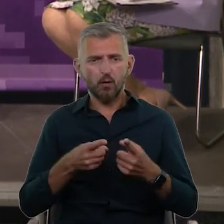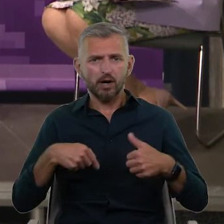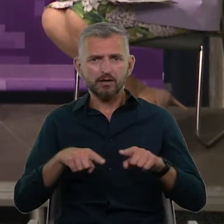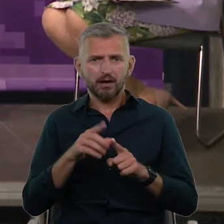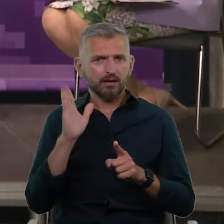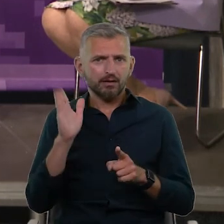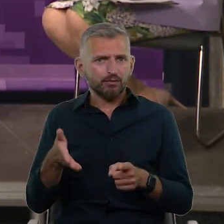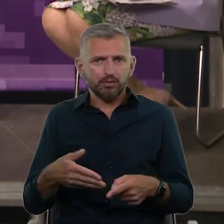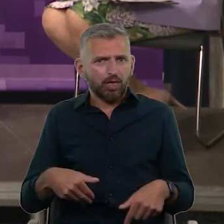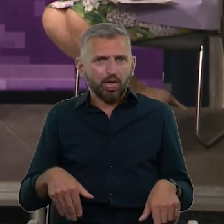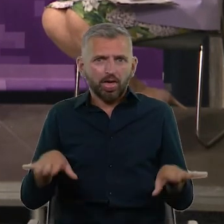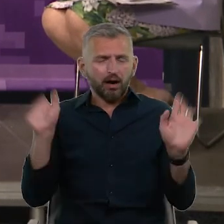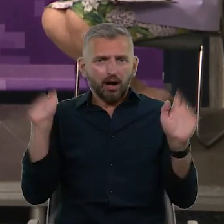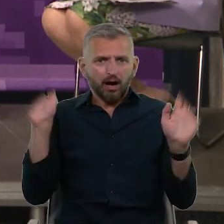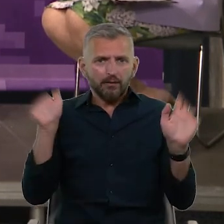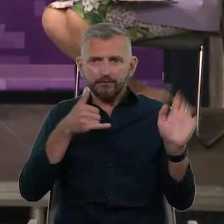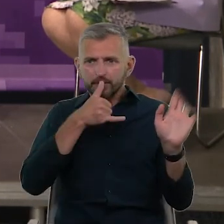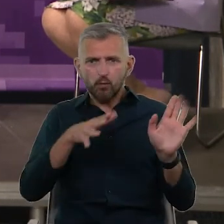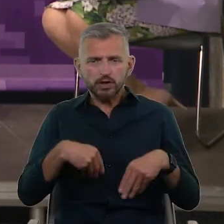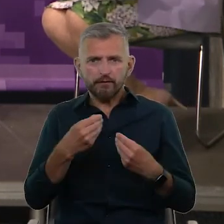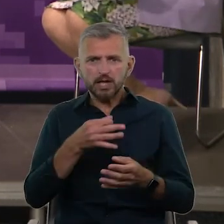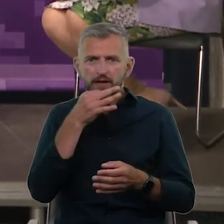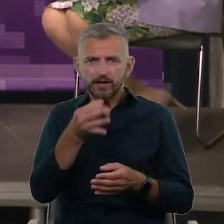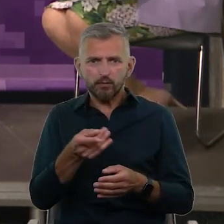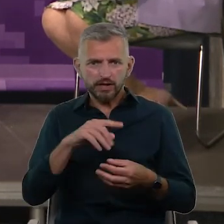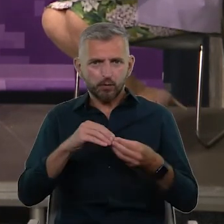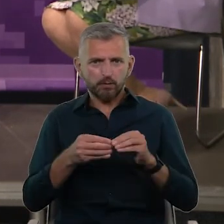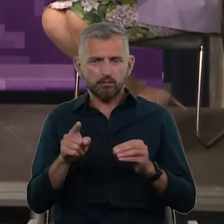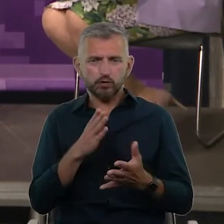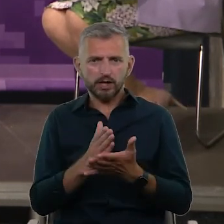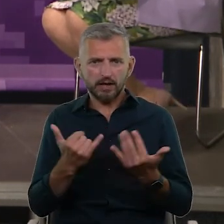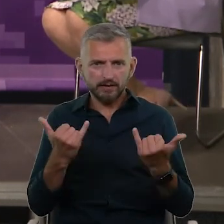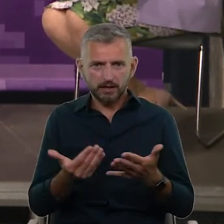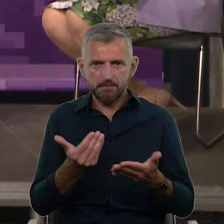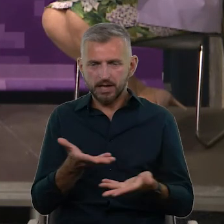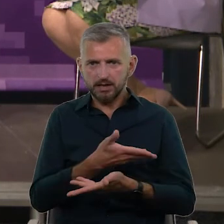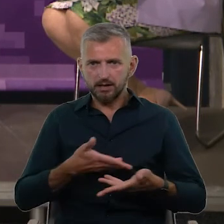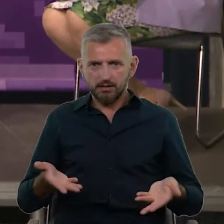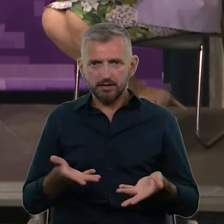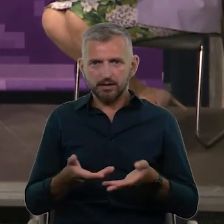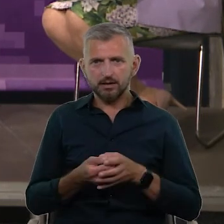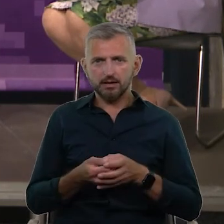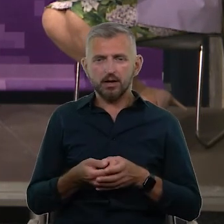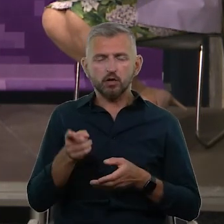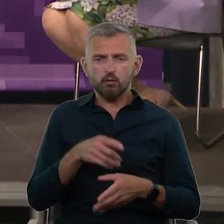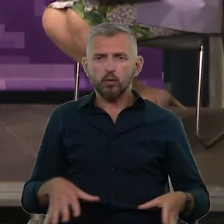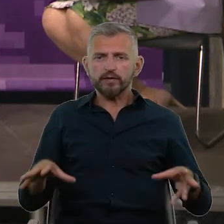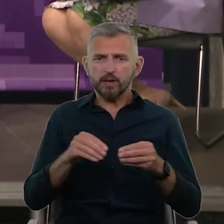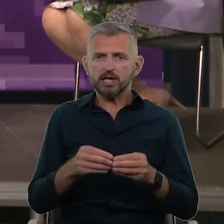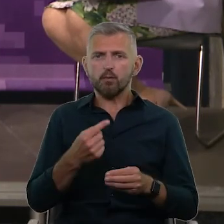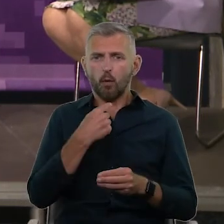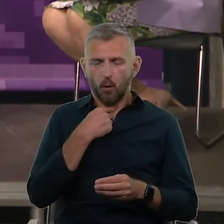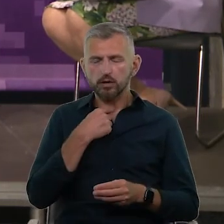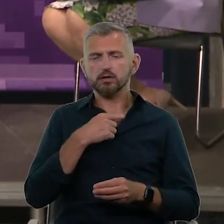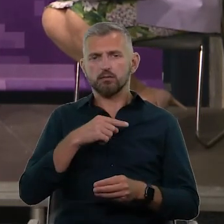буде неспроможна давати відповіді на ті виклики, які є зараз перед нами. Тому спільним голосом